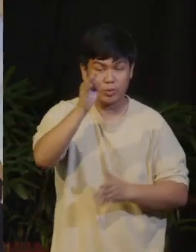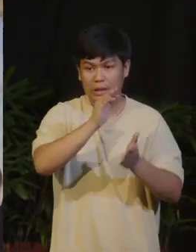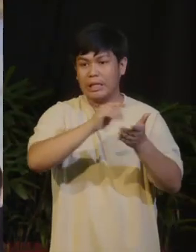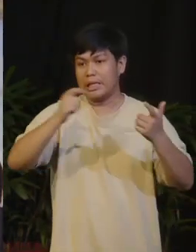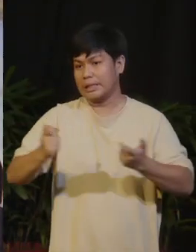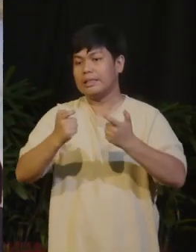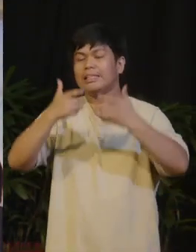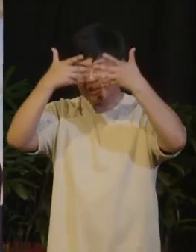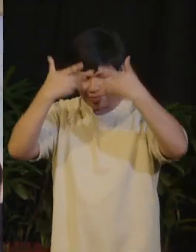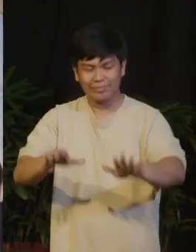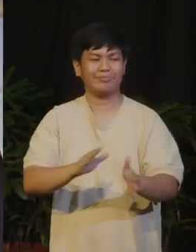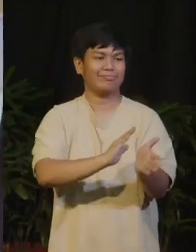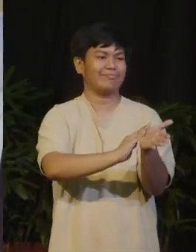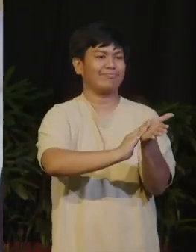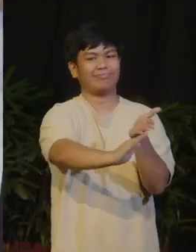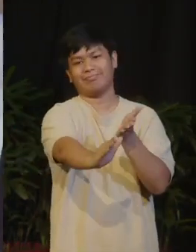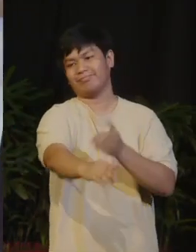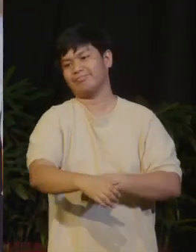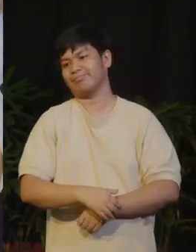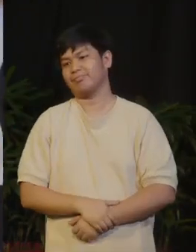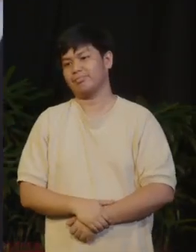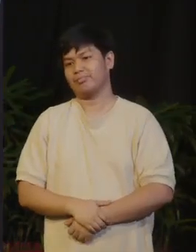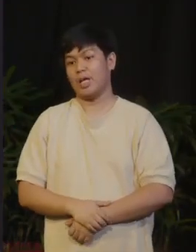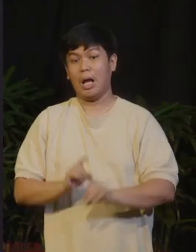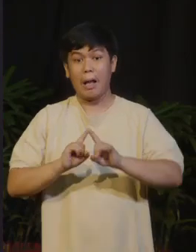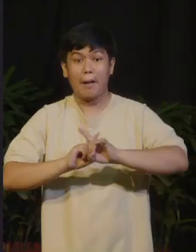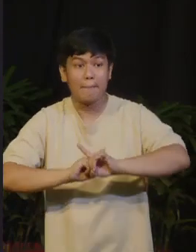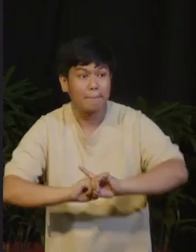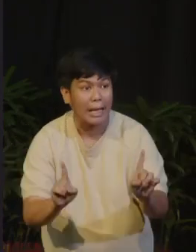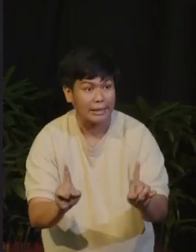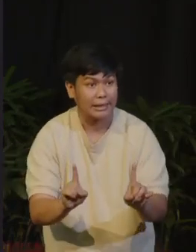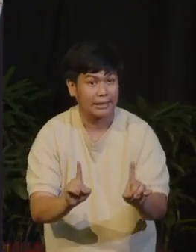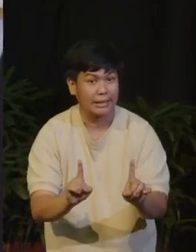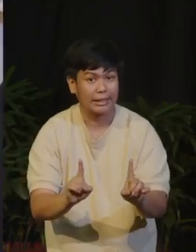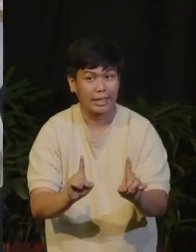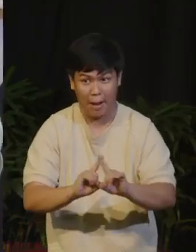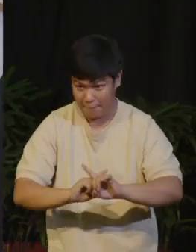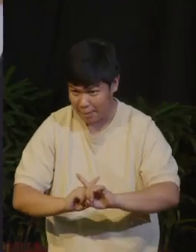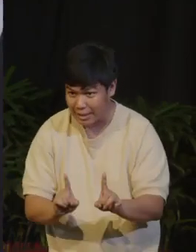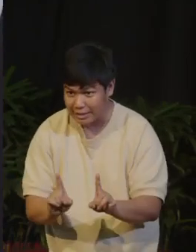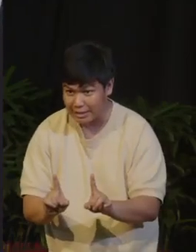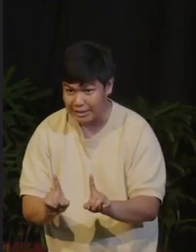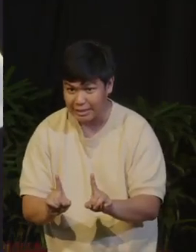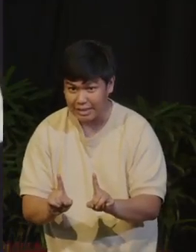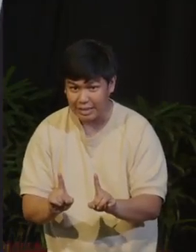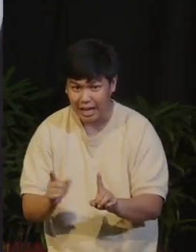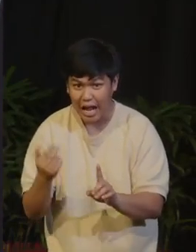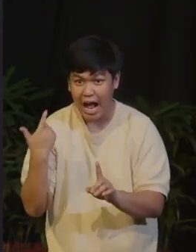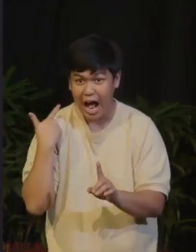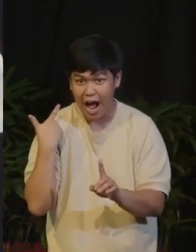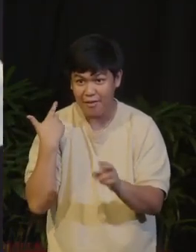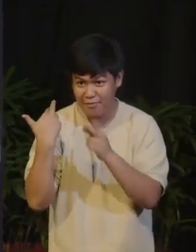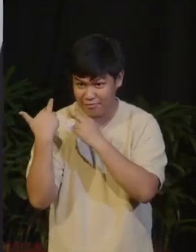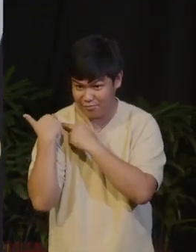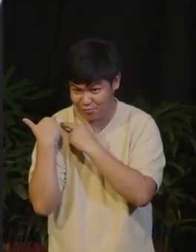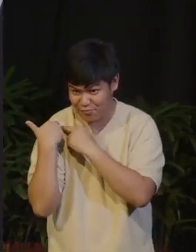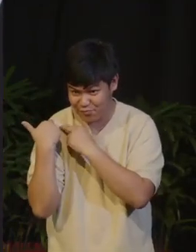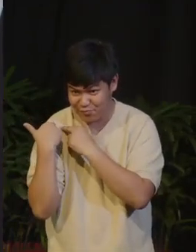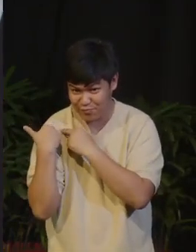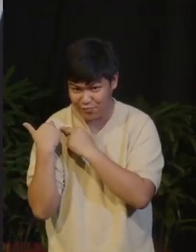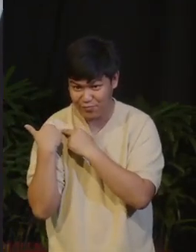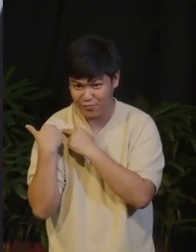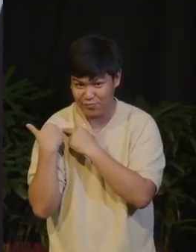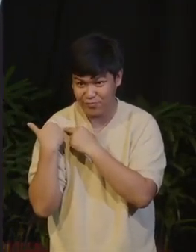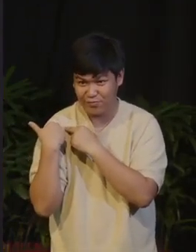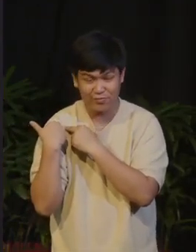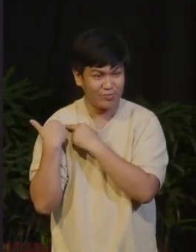forgiven na. Pero mga kapatid, meron din tayong dapat parental